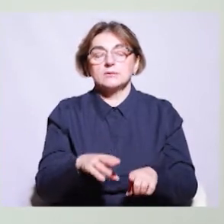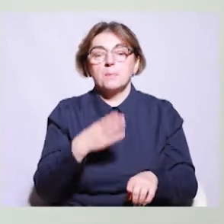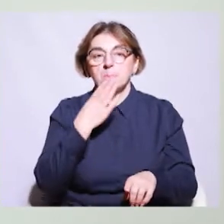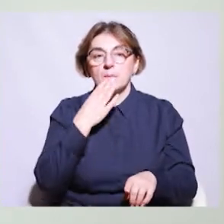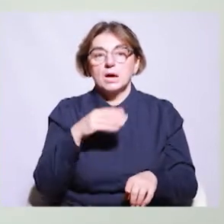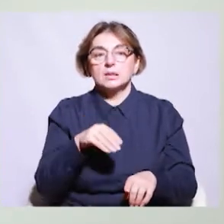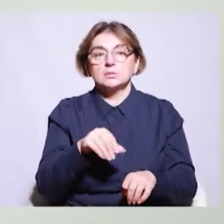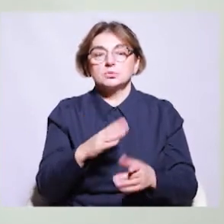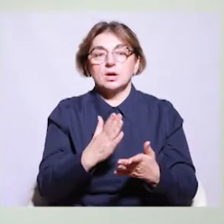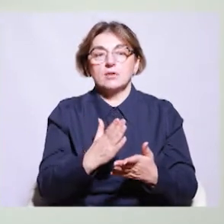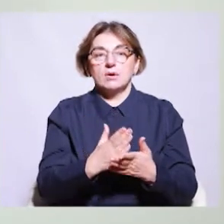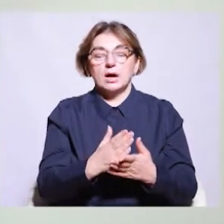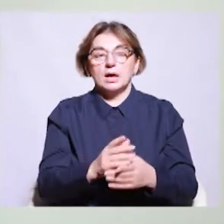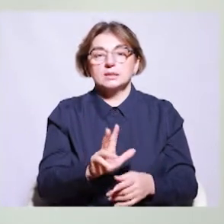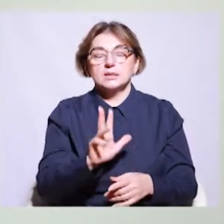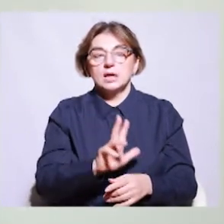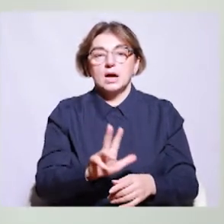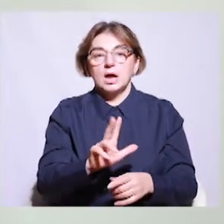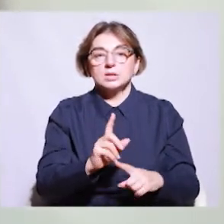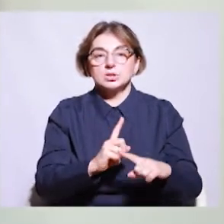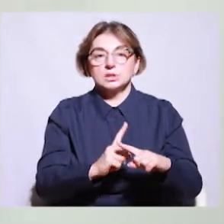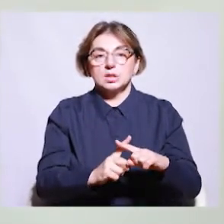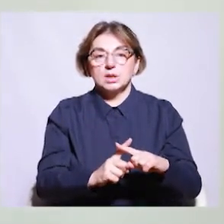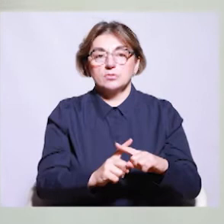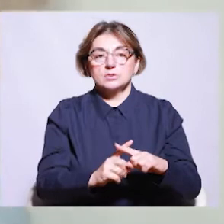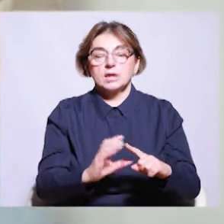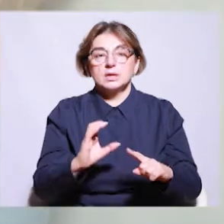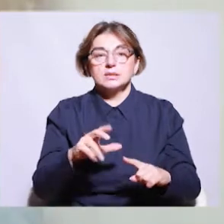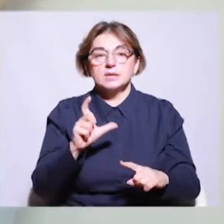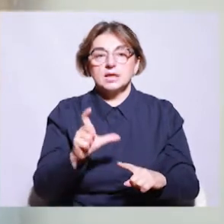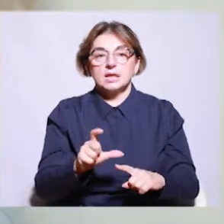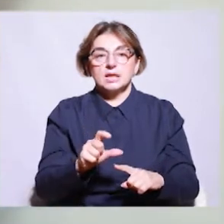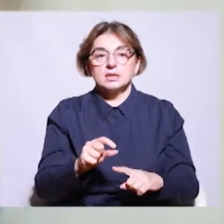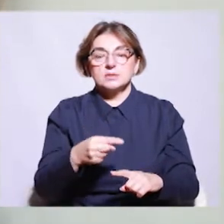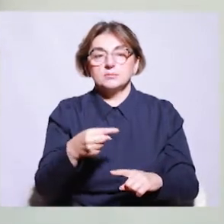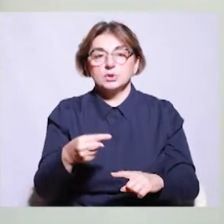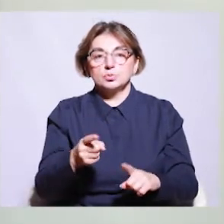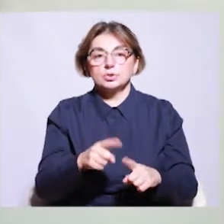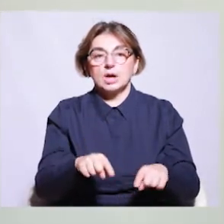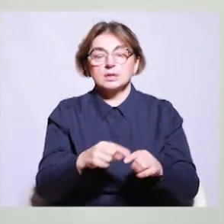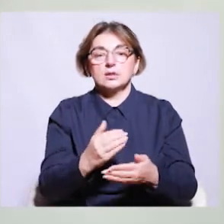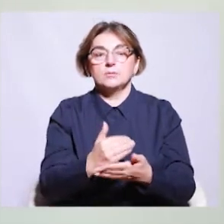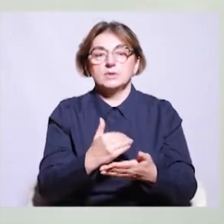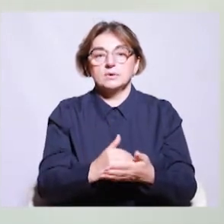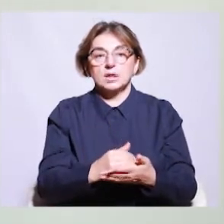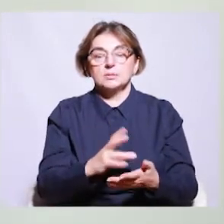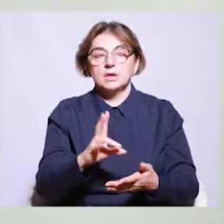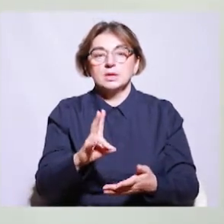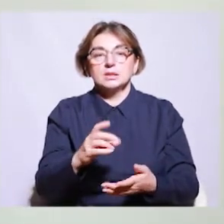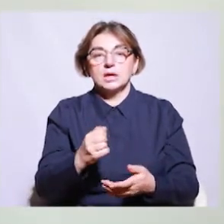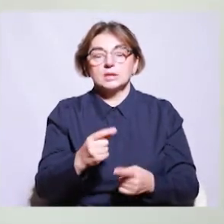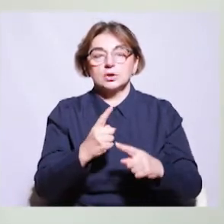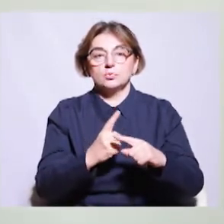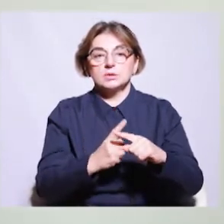მარილმჟავა წყალბადის კათიონი და ქლორის ანიონი. ნატრიუმის ქლორიდიც აუცილებლად